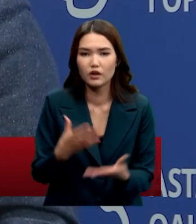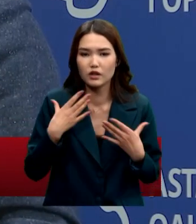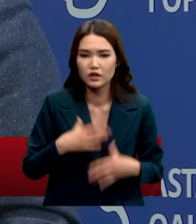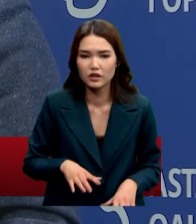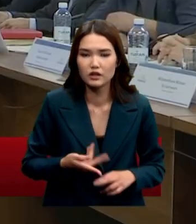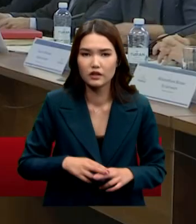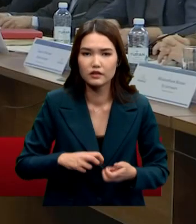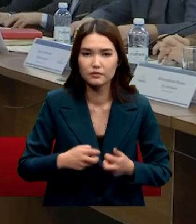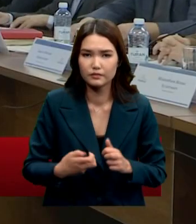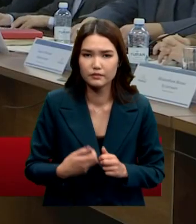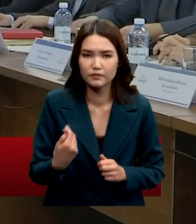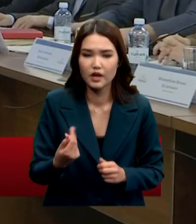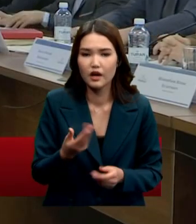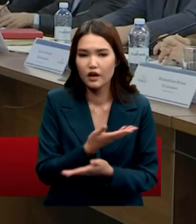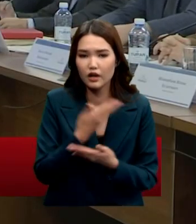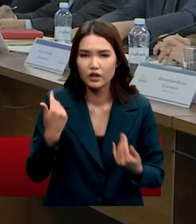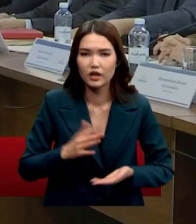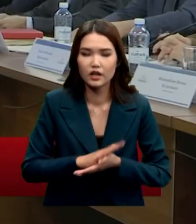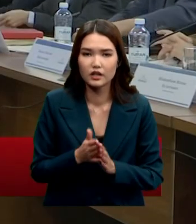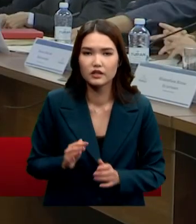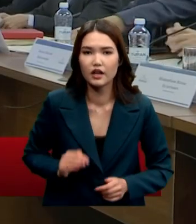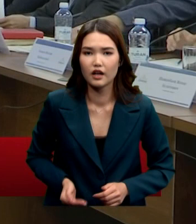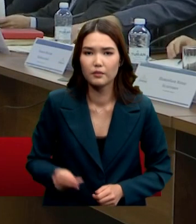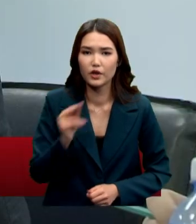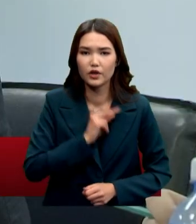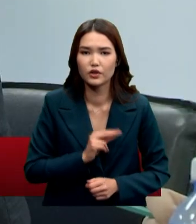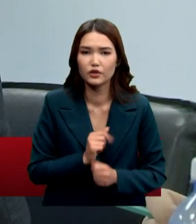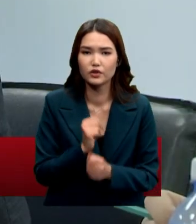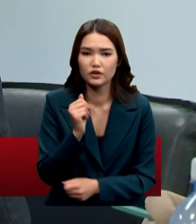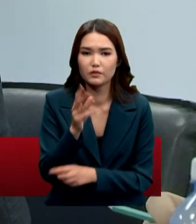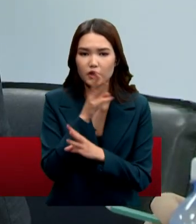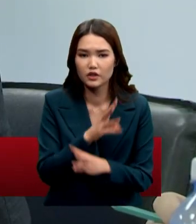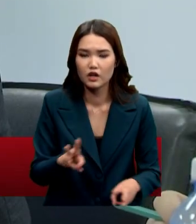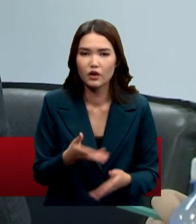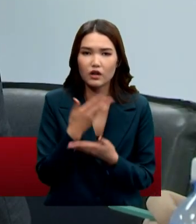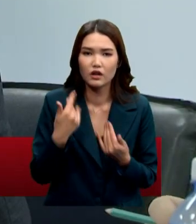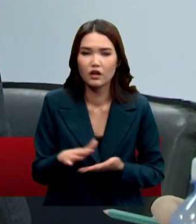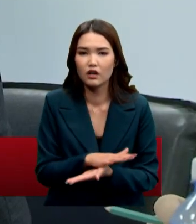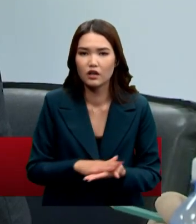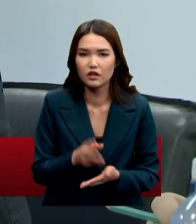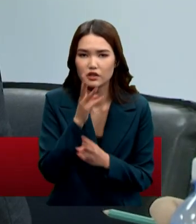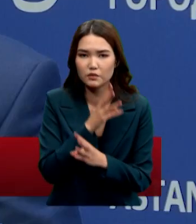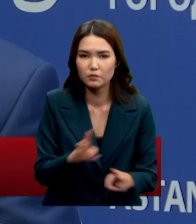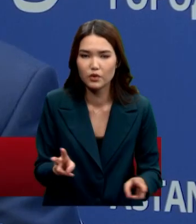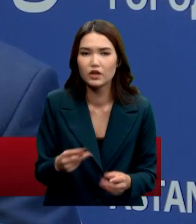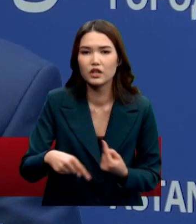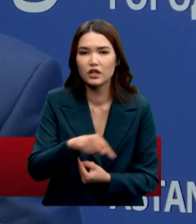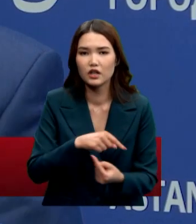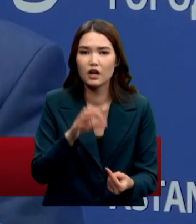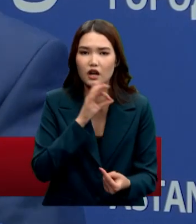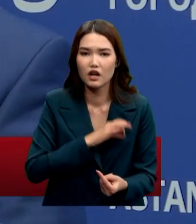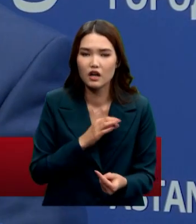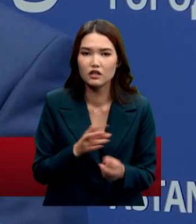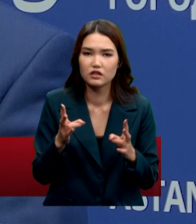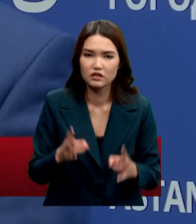да төлемеді. Ақша жоқ салдарынан компания жұмысшылары жалақсыз отыр, амалы қалмаған бизнесмен кәсіпкерлер палатасына